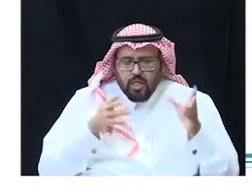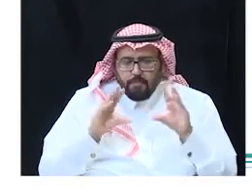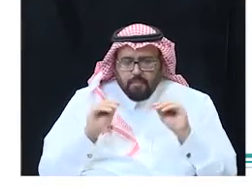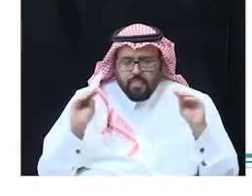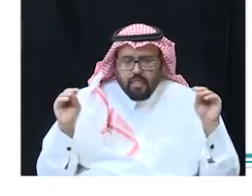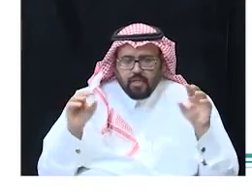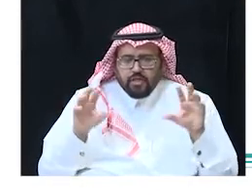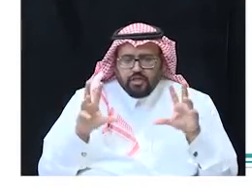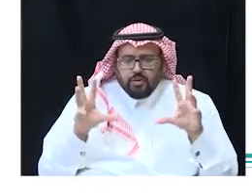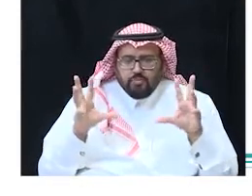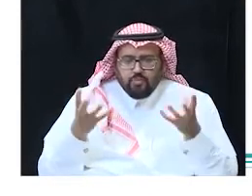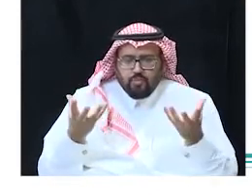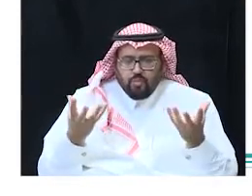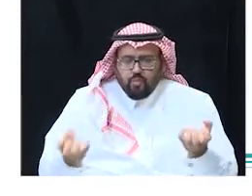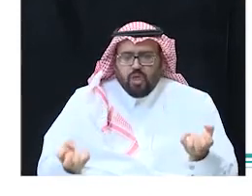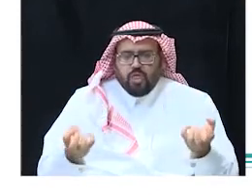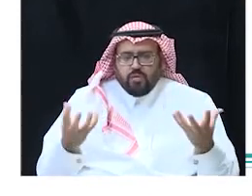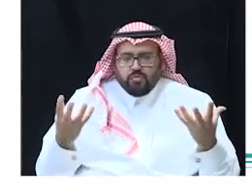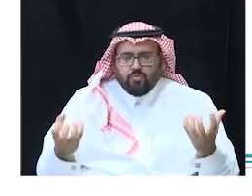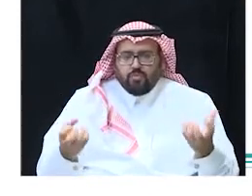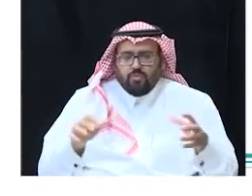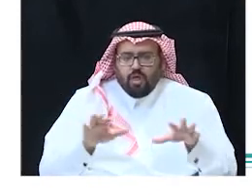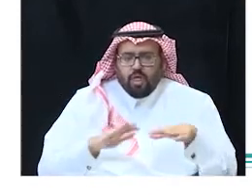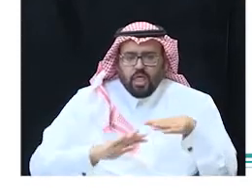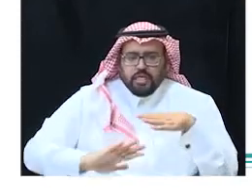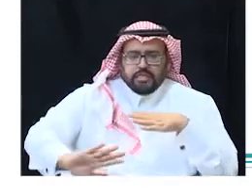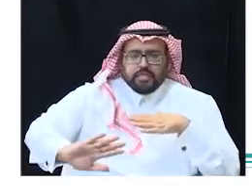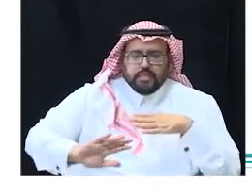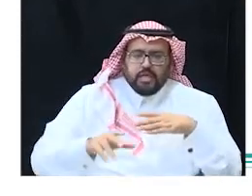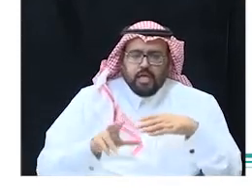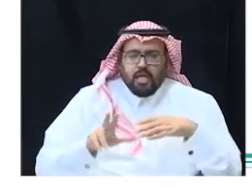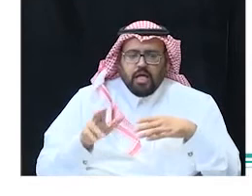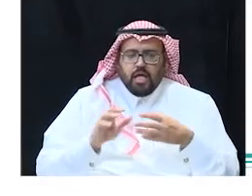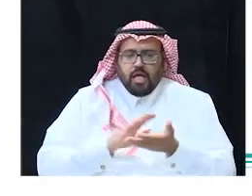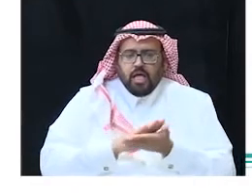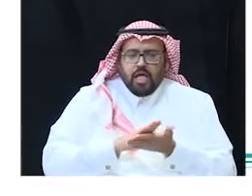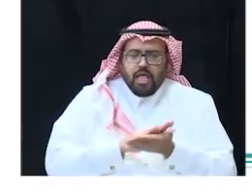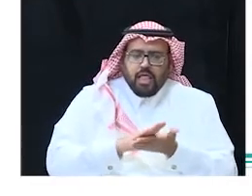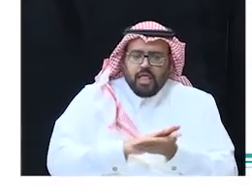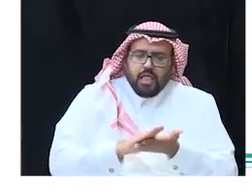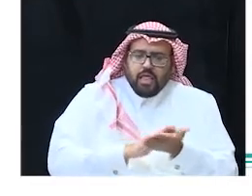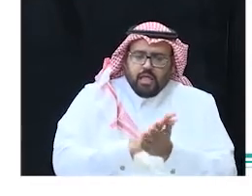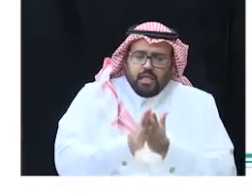فيما تتشابه قوة الجاذبية وقوة الاحتكاك.